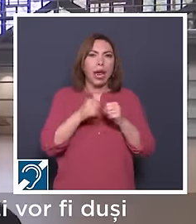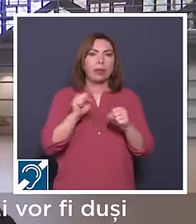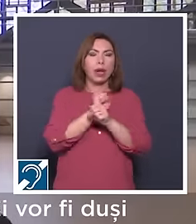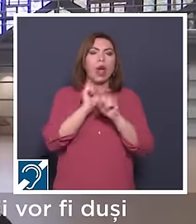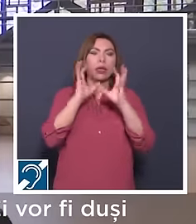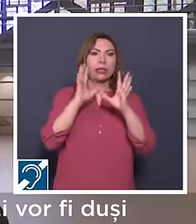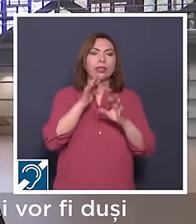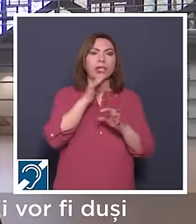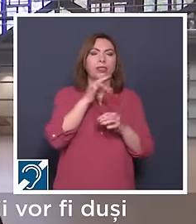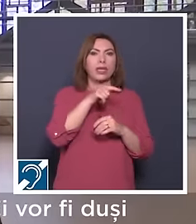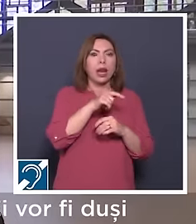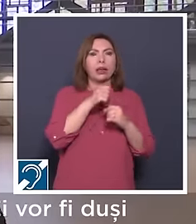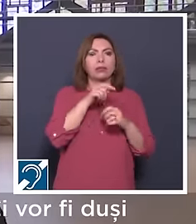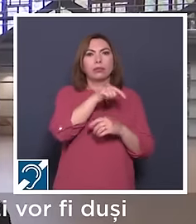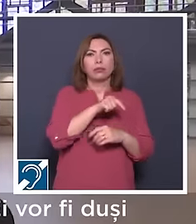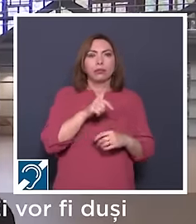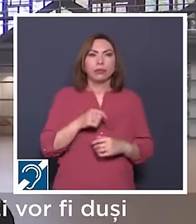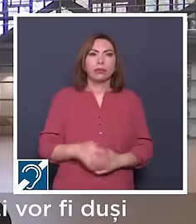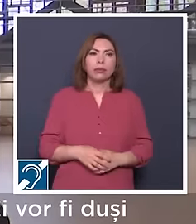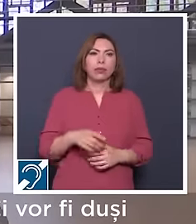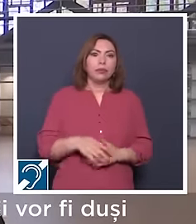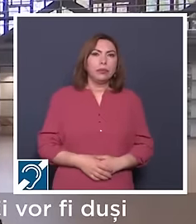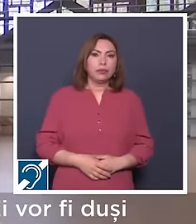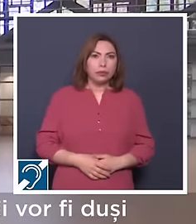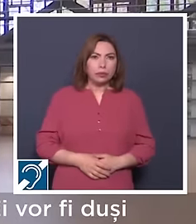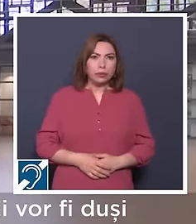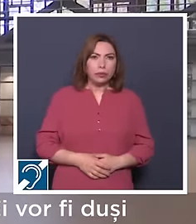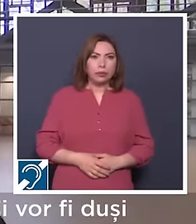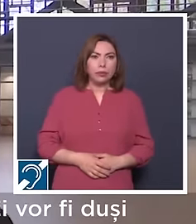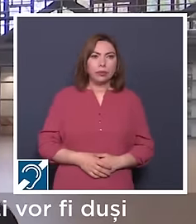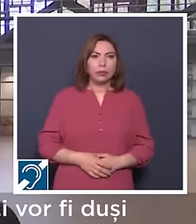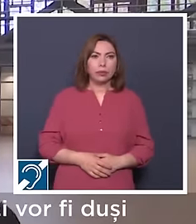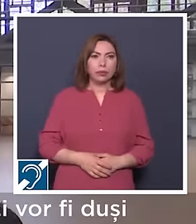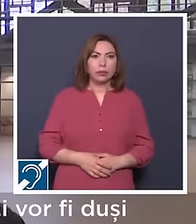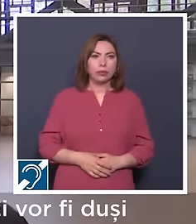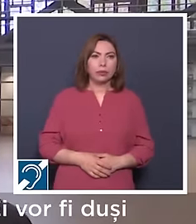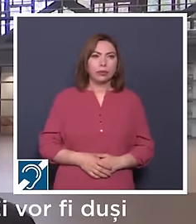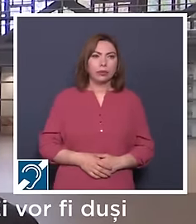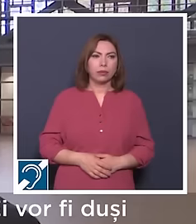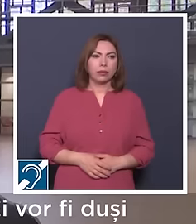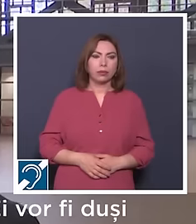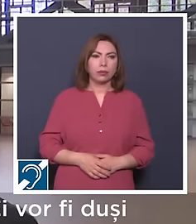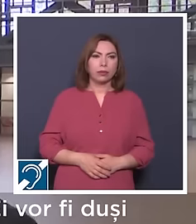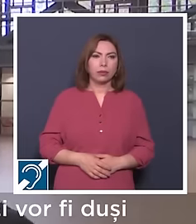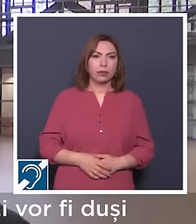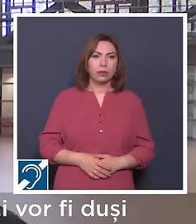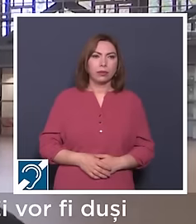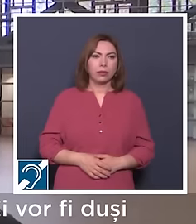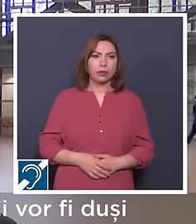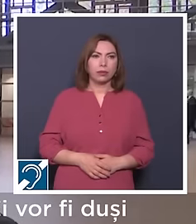they say, there are 600,000 children in Gaza. They will be pushed to the so-called